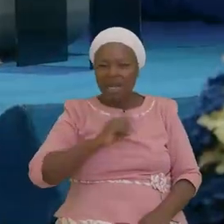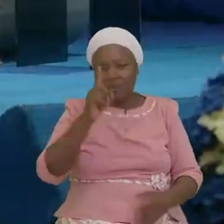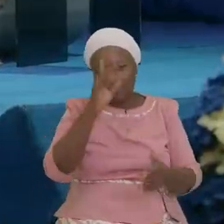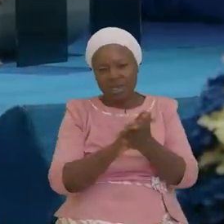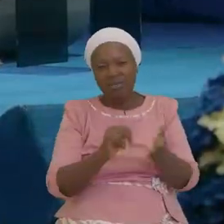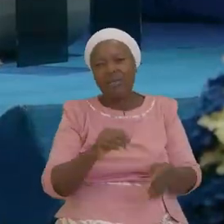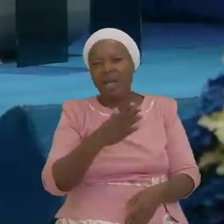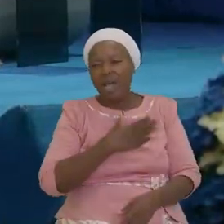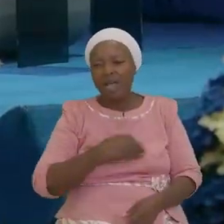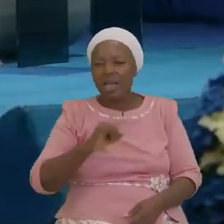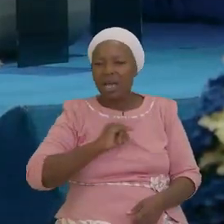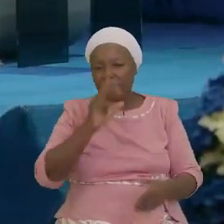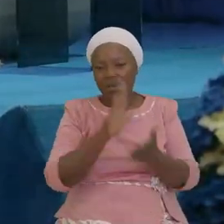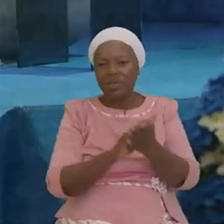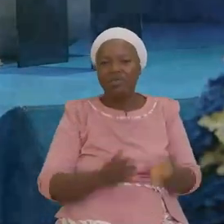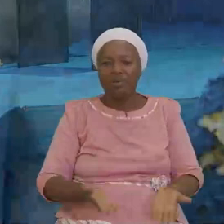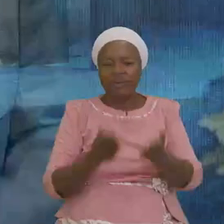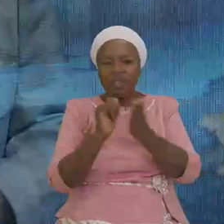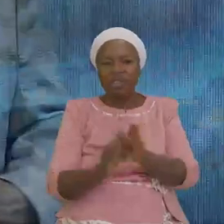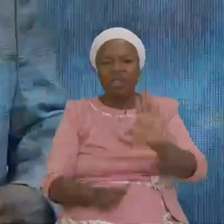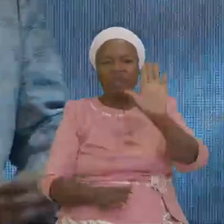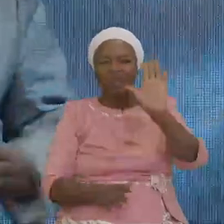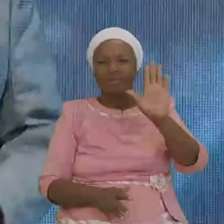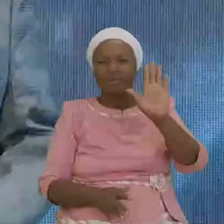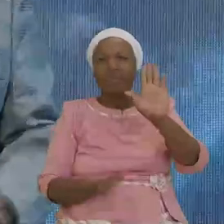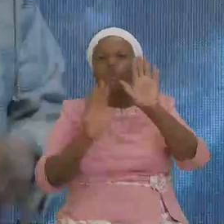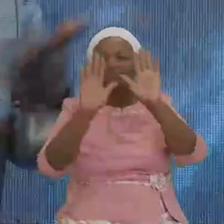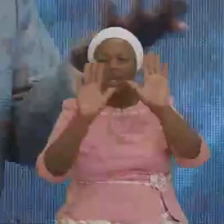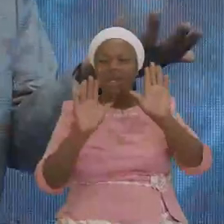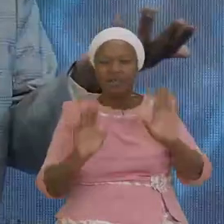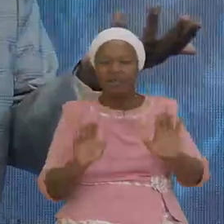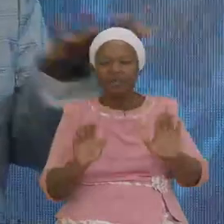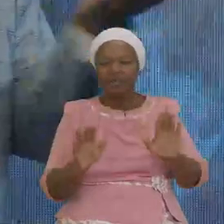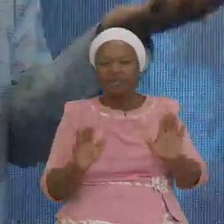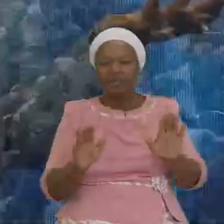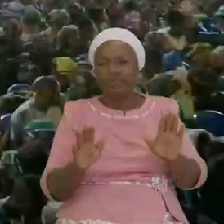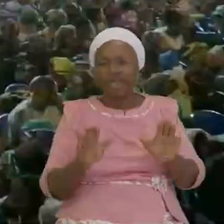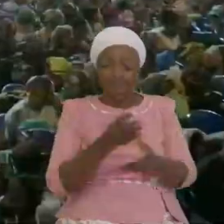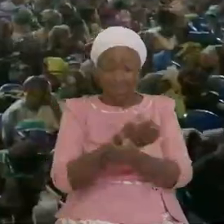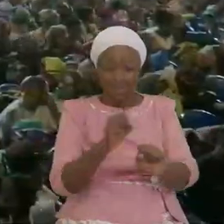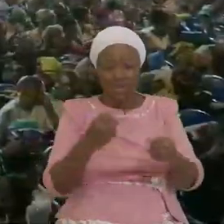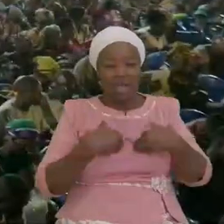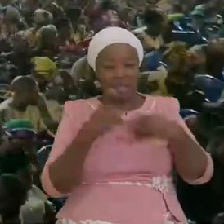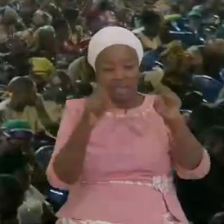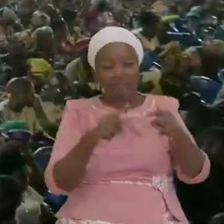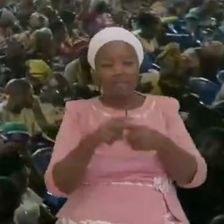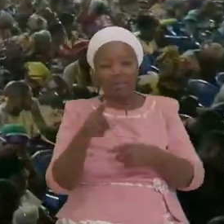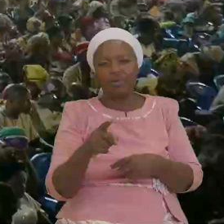Et moi, je crois. Moi, je crois. Lève la main là. Très